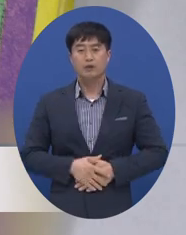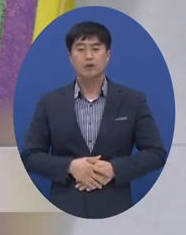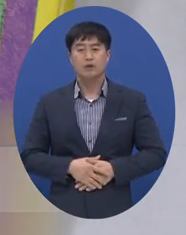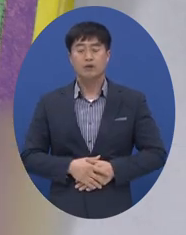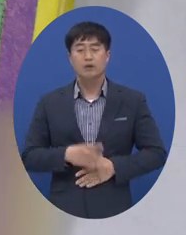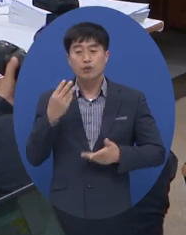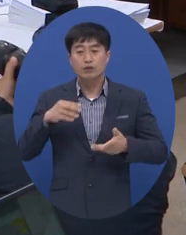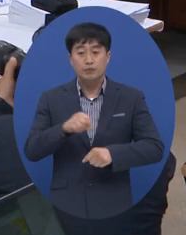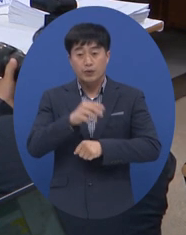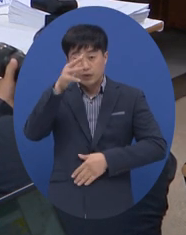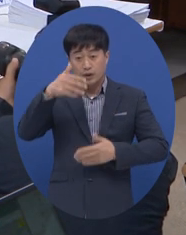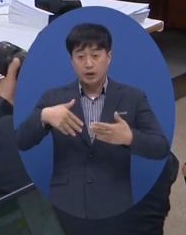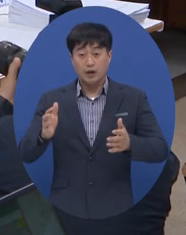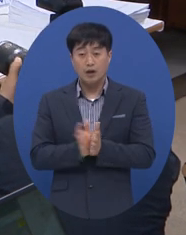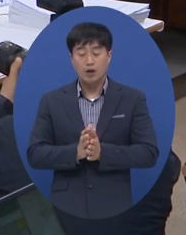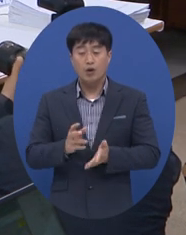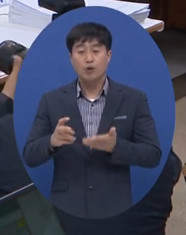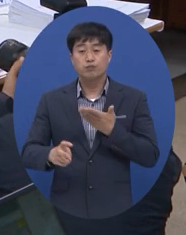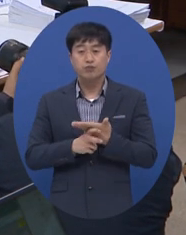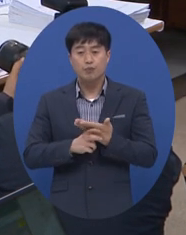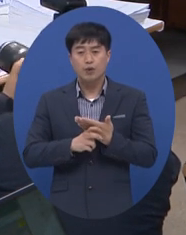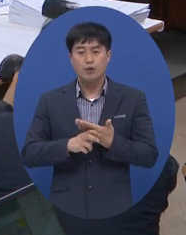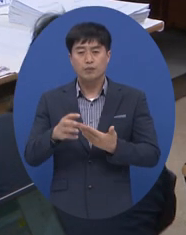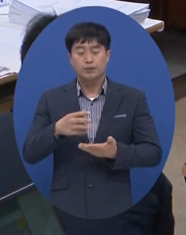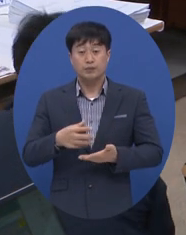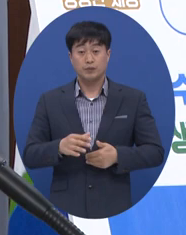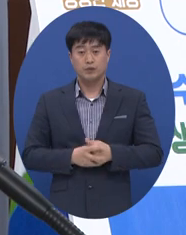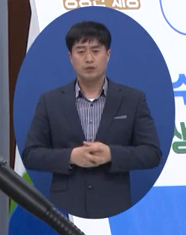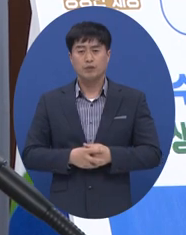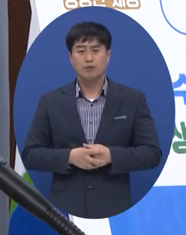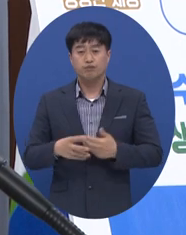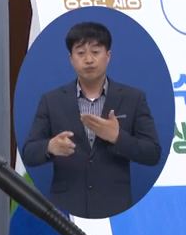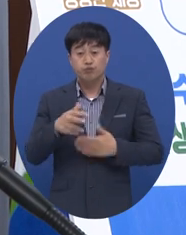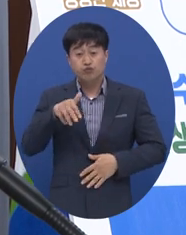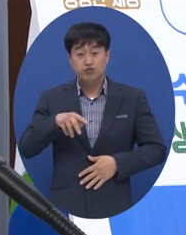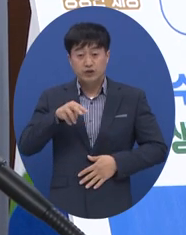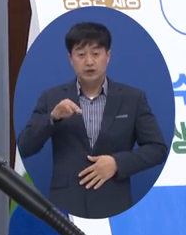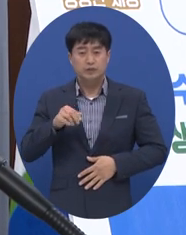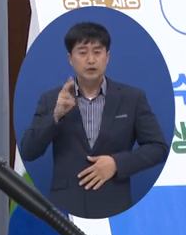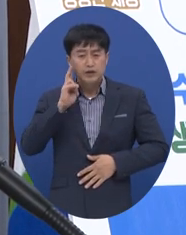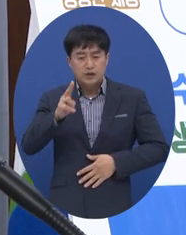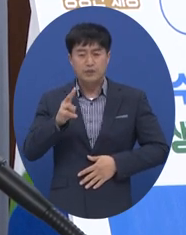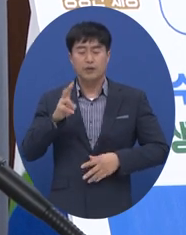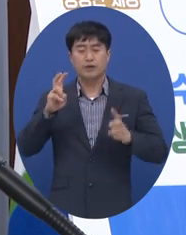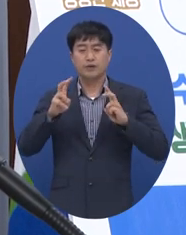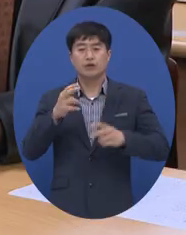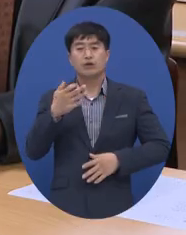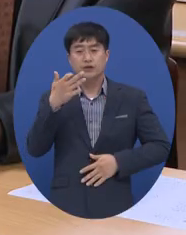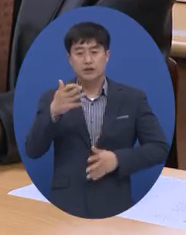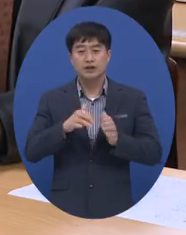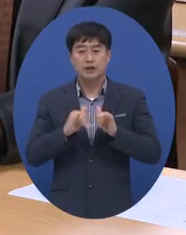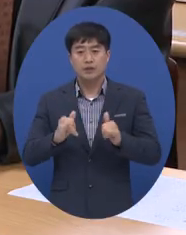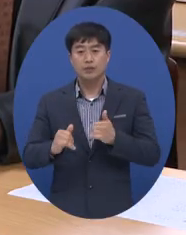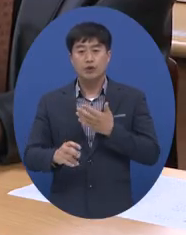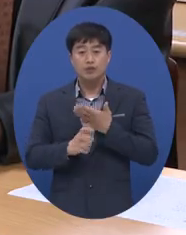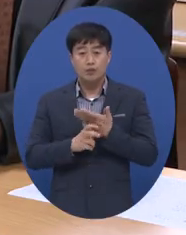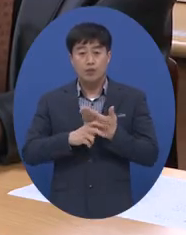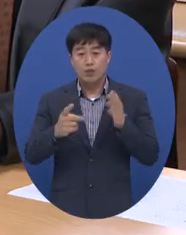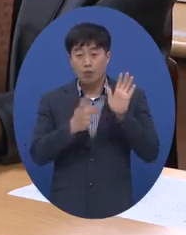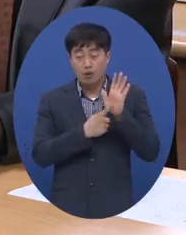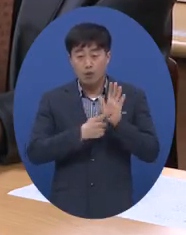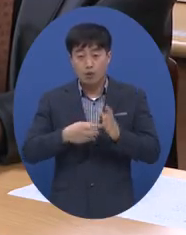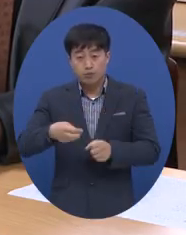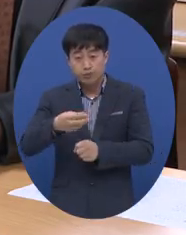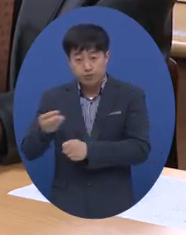업자도 있습니다. 경기도 특사경은 불법 고금리 대부 행위와 불법 추심을 일삼은 지역 거점형 대부업자 13명과